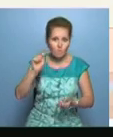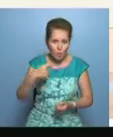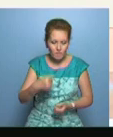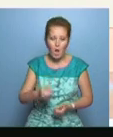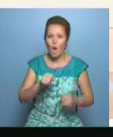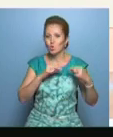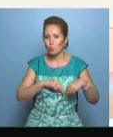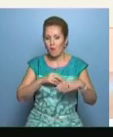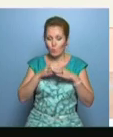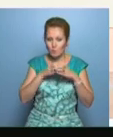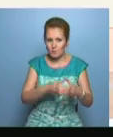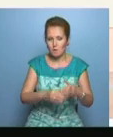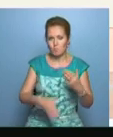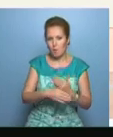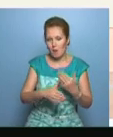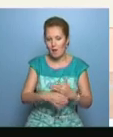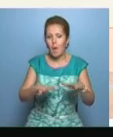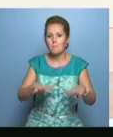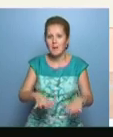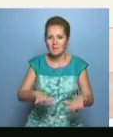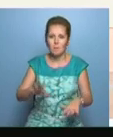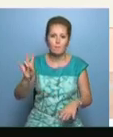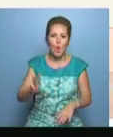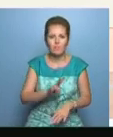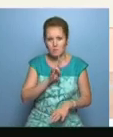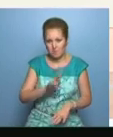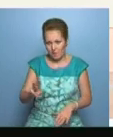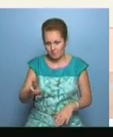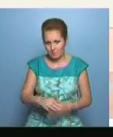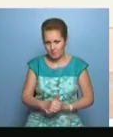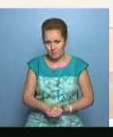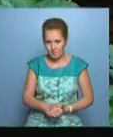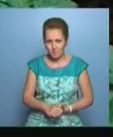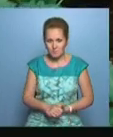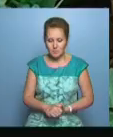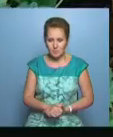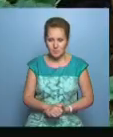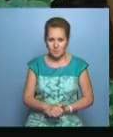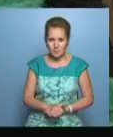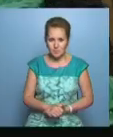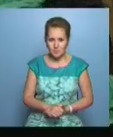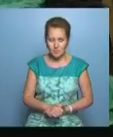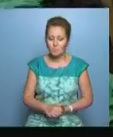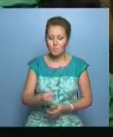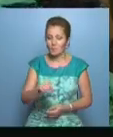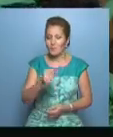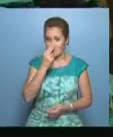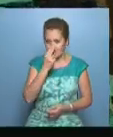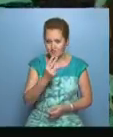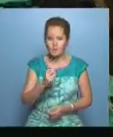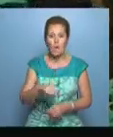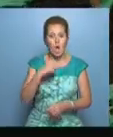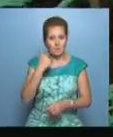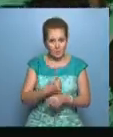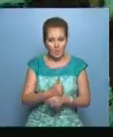каждое лето помогает одному из местных монастырей и храмов. Елена Ирверчук подробнее. Смотри, вот основная, а вот